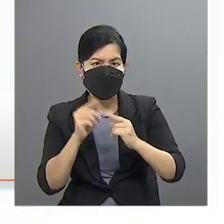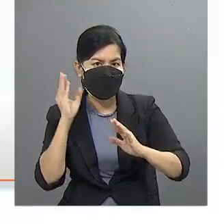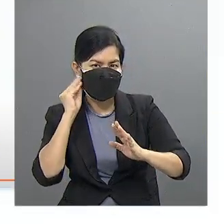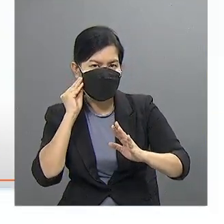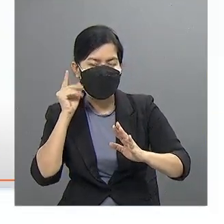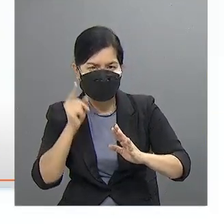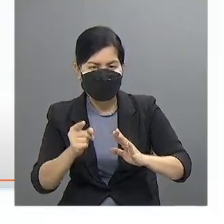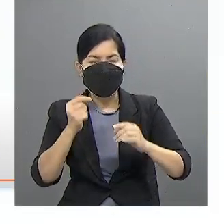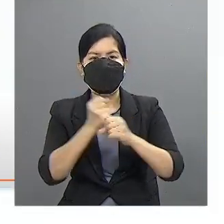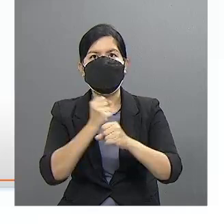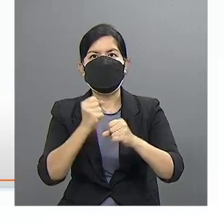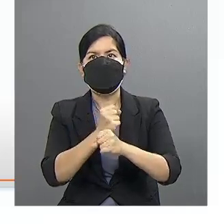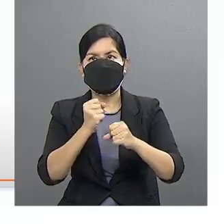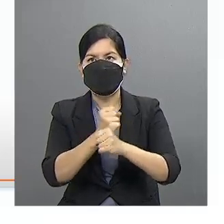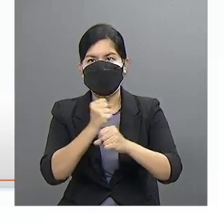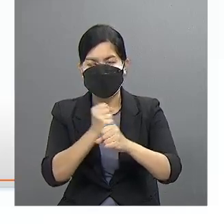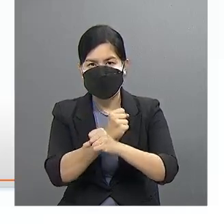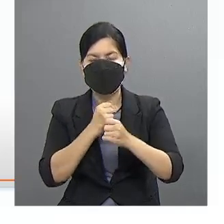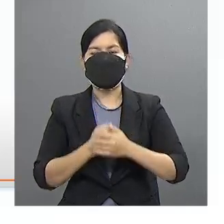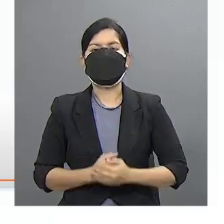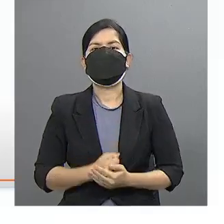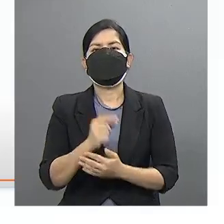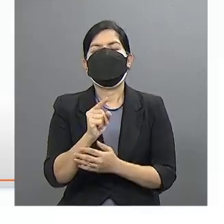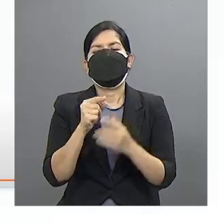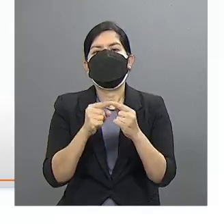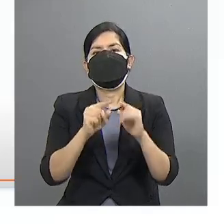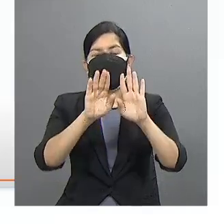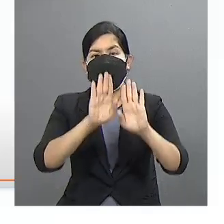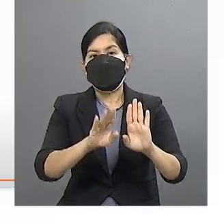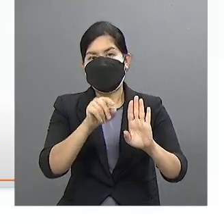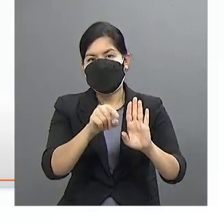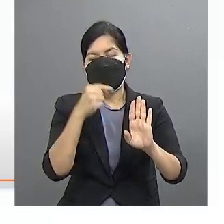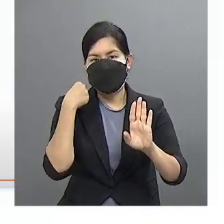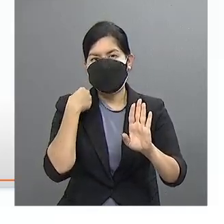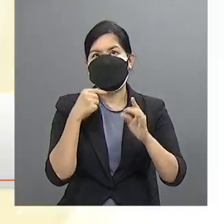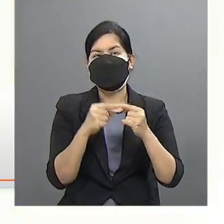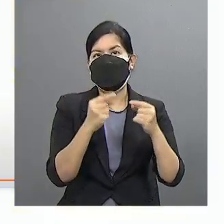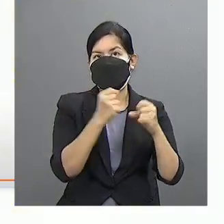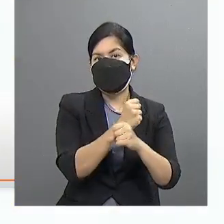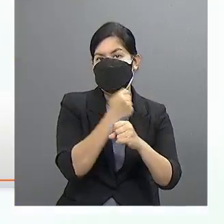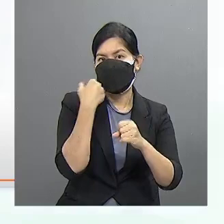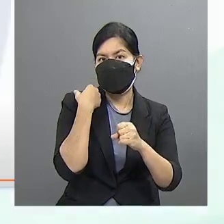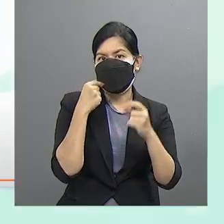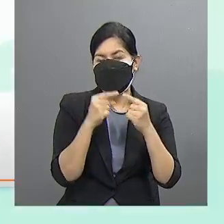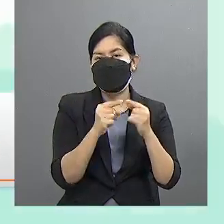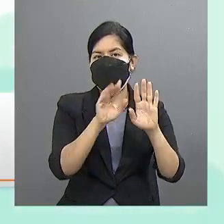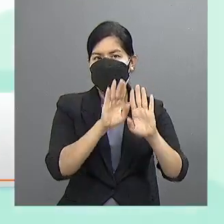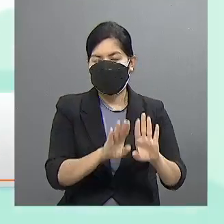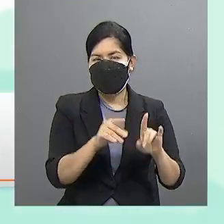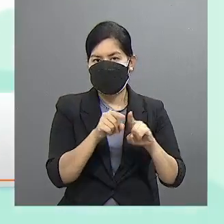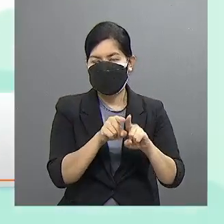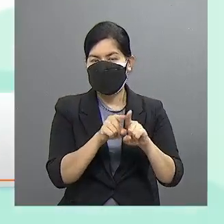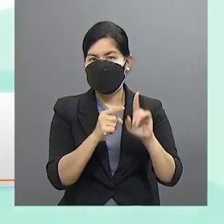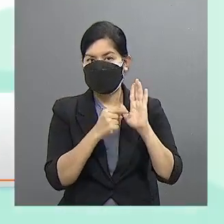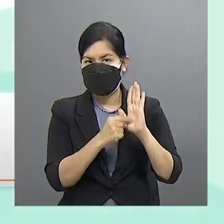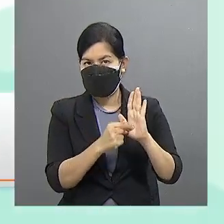นะครับก็คือในแพลตฟอร์มเนี่ยครับก็จะมีการที่จะอัดเคสนะครับจำลองนะครับแล้วก็ให้เราเนี่ย